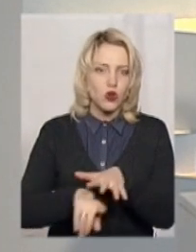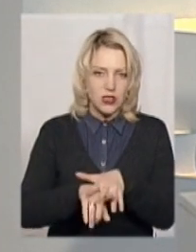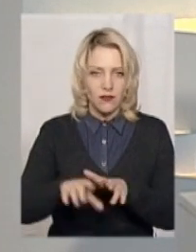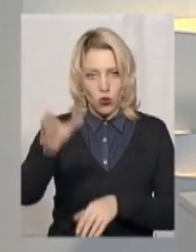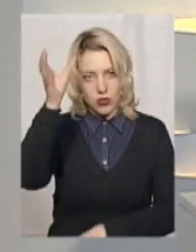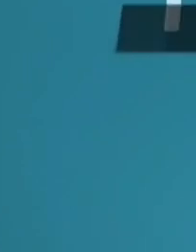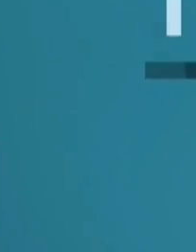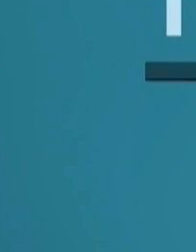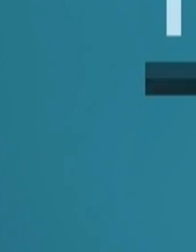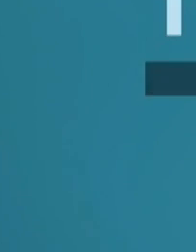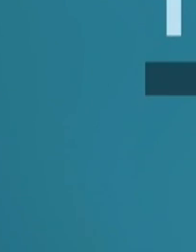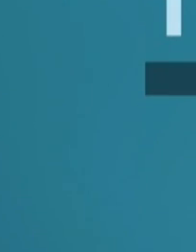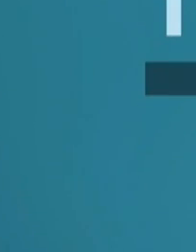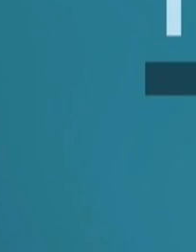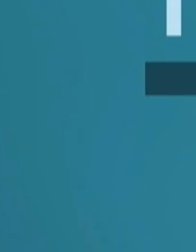переглянемо.